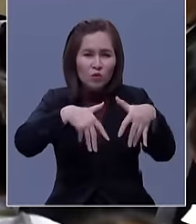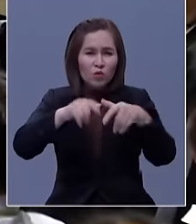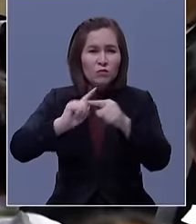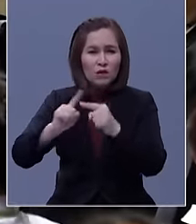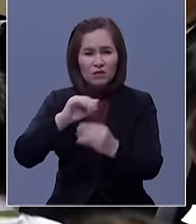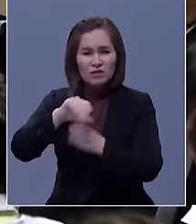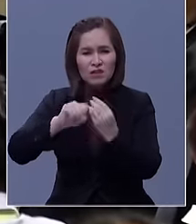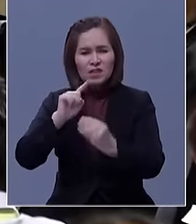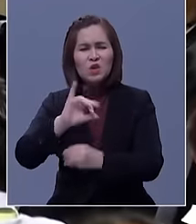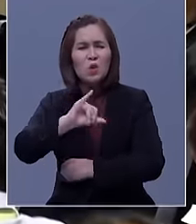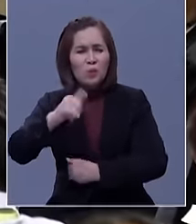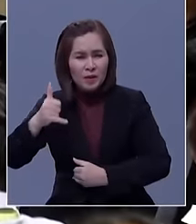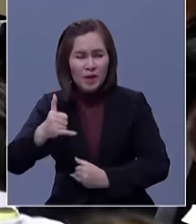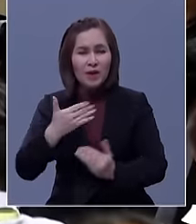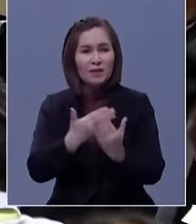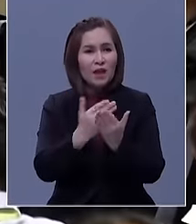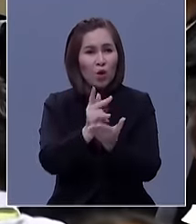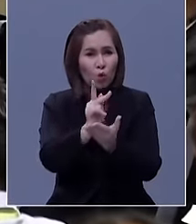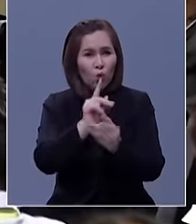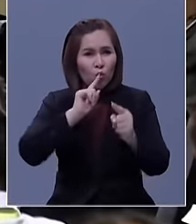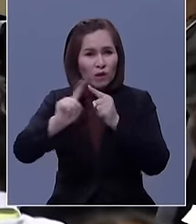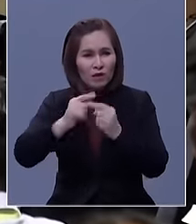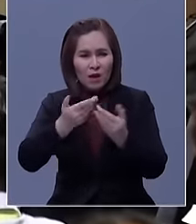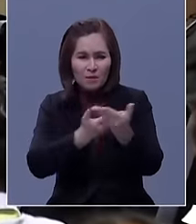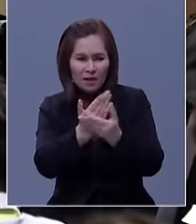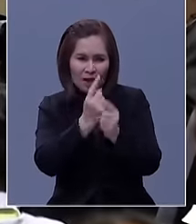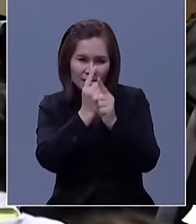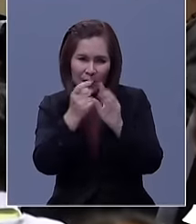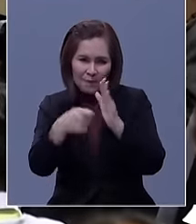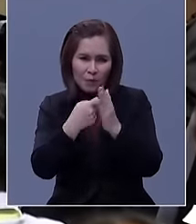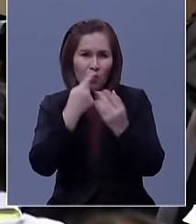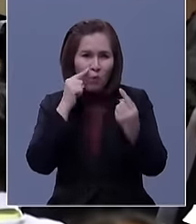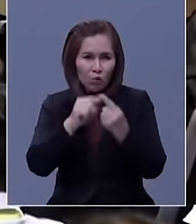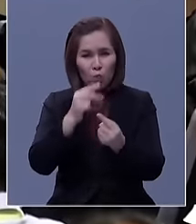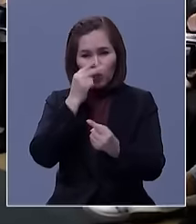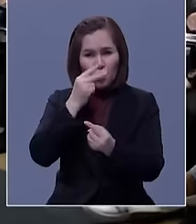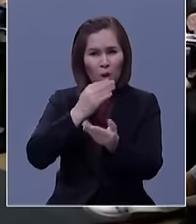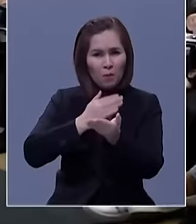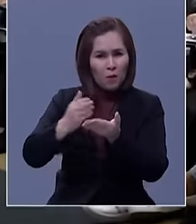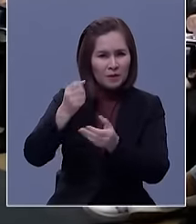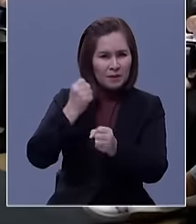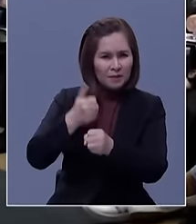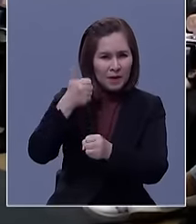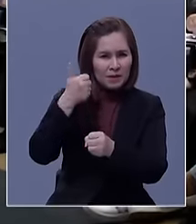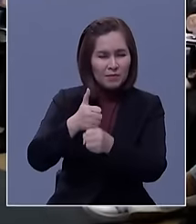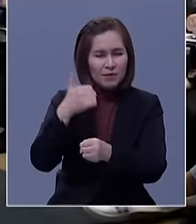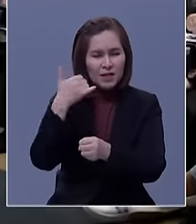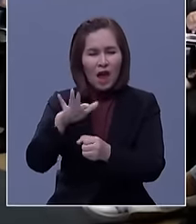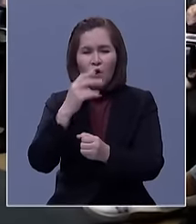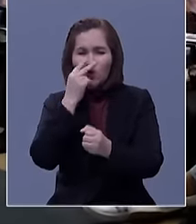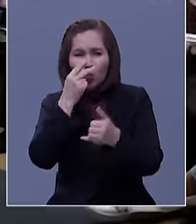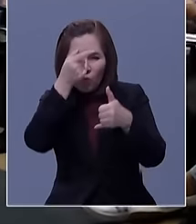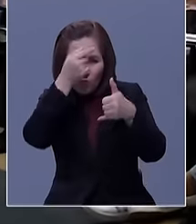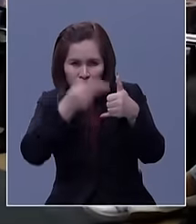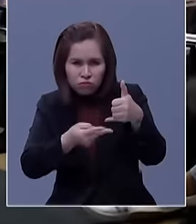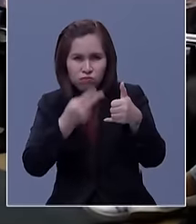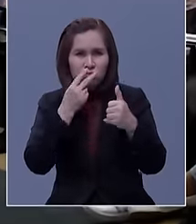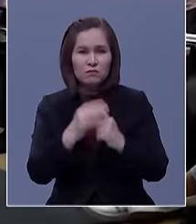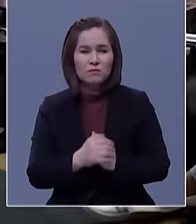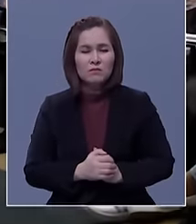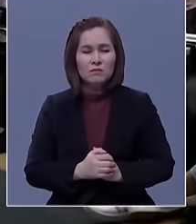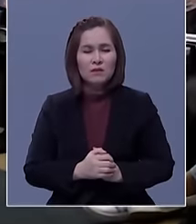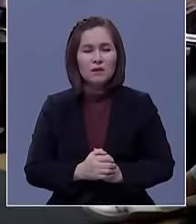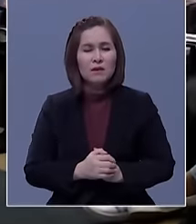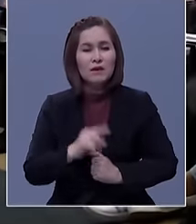นอนการปล่อยสินเชื่อรายย่อยจะพิจารณาตามความเหมาะสมกับความสามารถในการชำระหนี้และภาระหนี้ของลูกค้ารวม